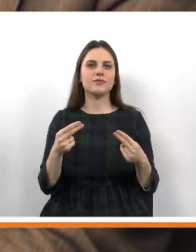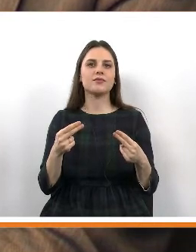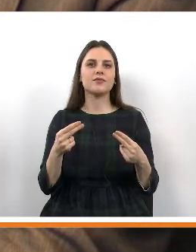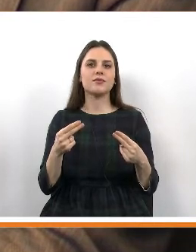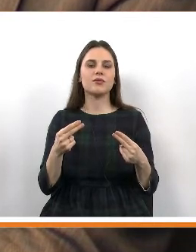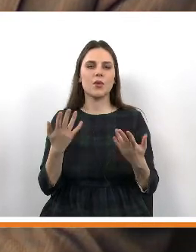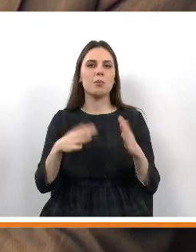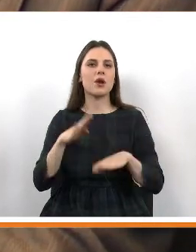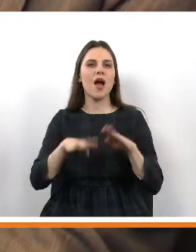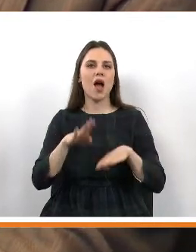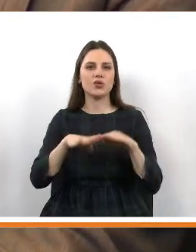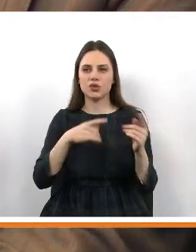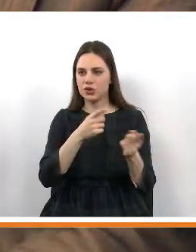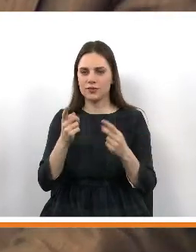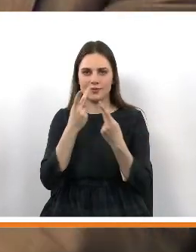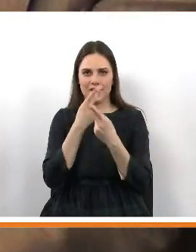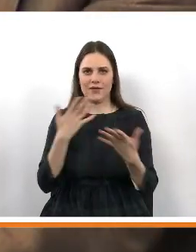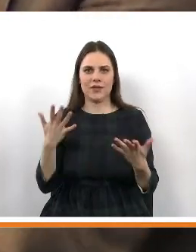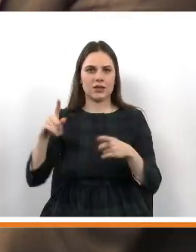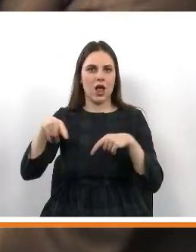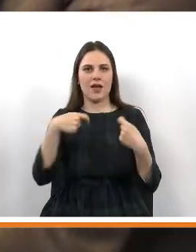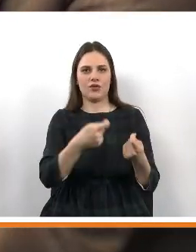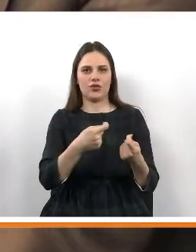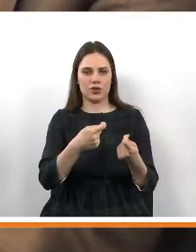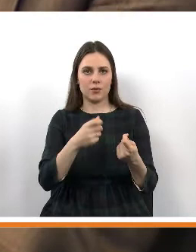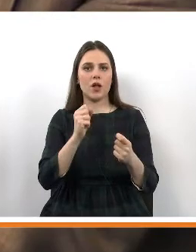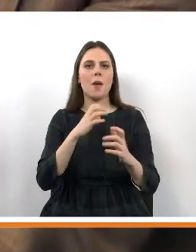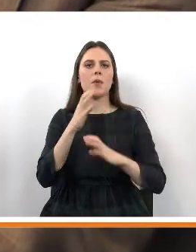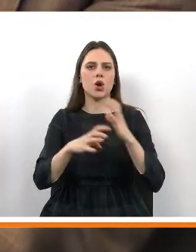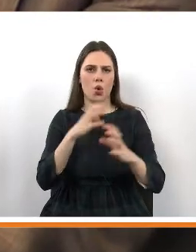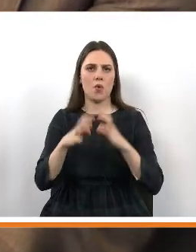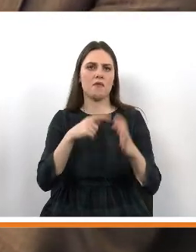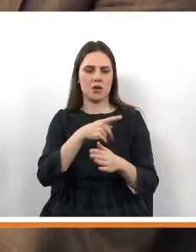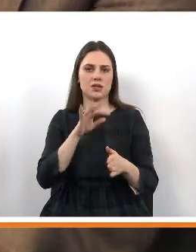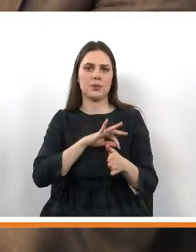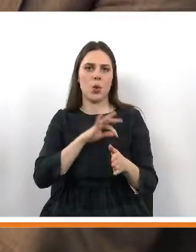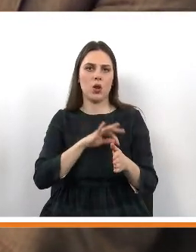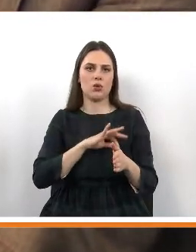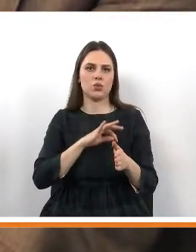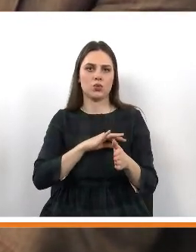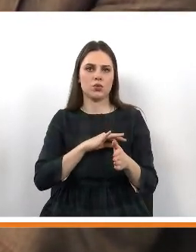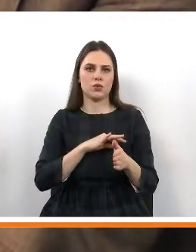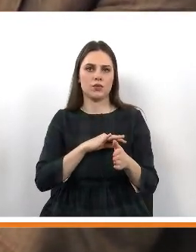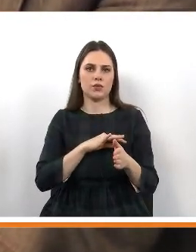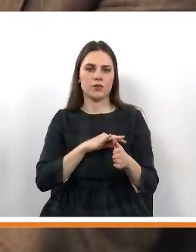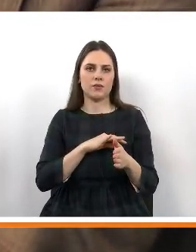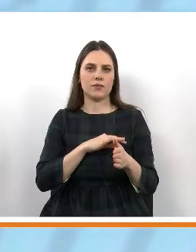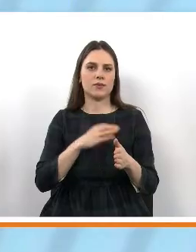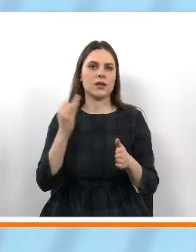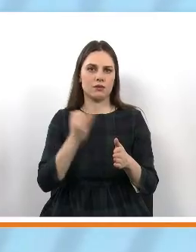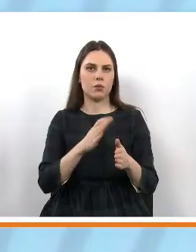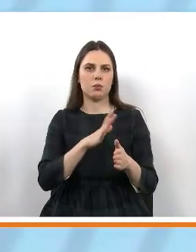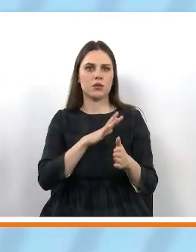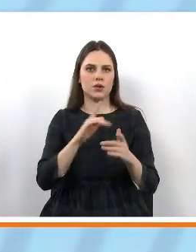кейсов не набралось, скажем так, а мировая практика это очень даже использует, и создано это было прям как